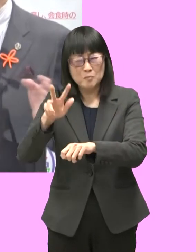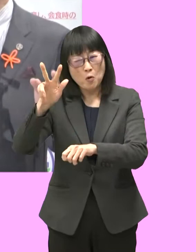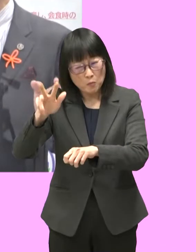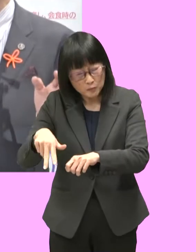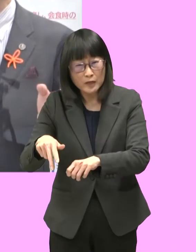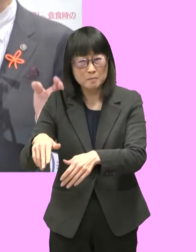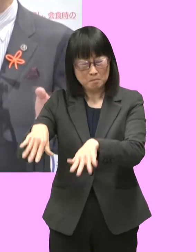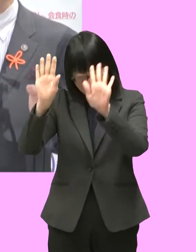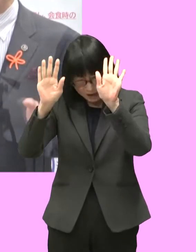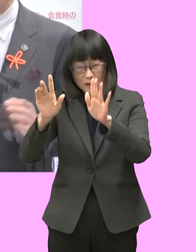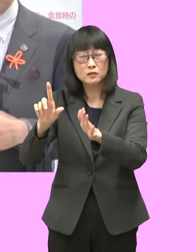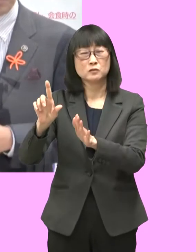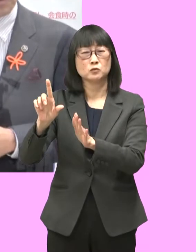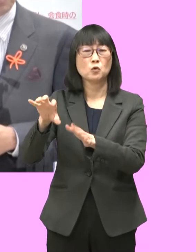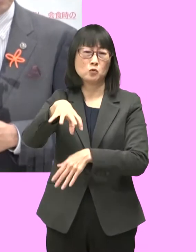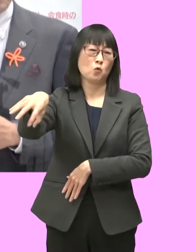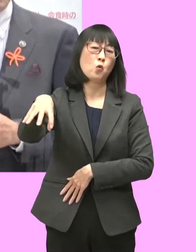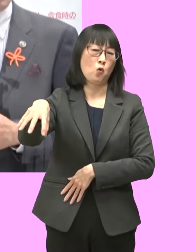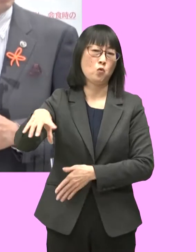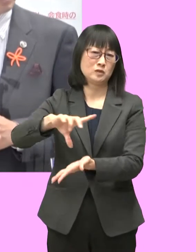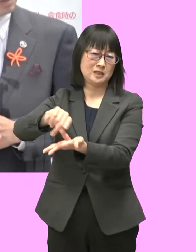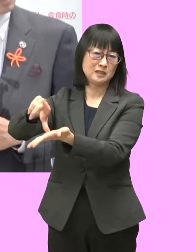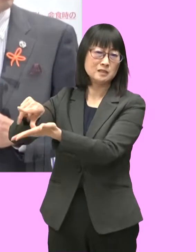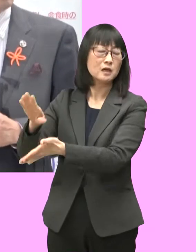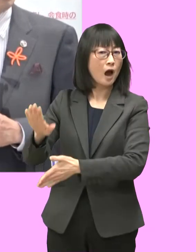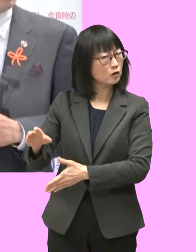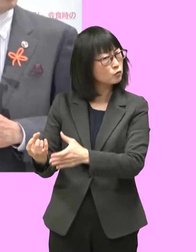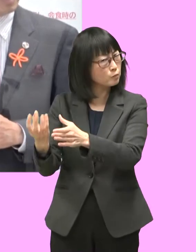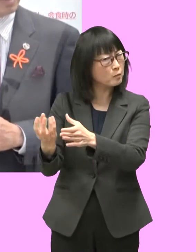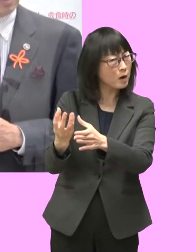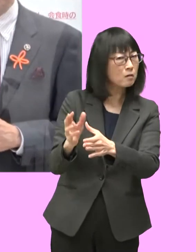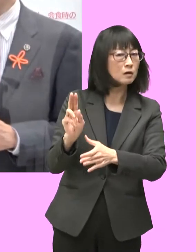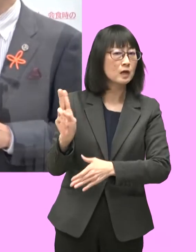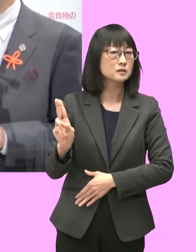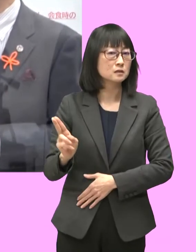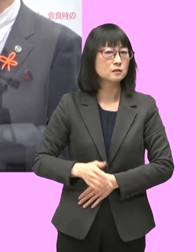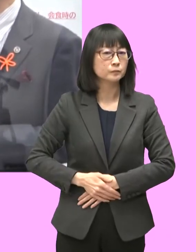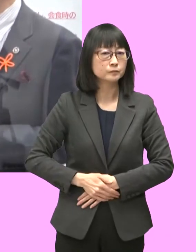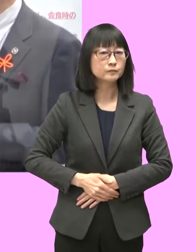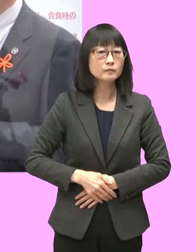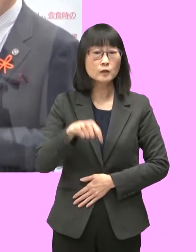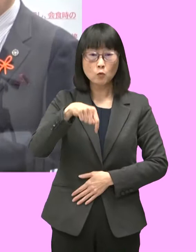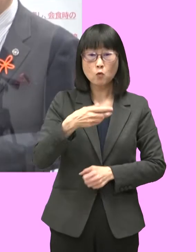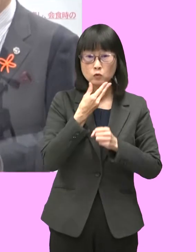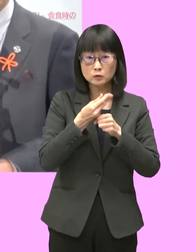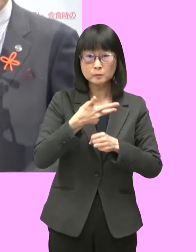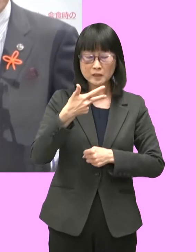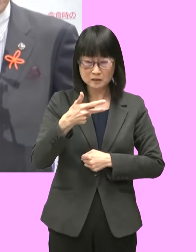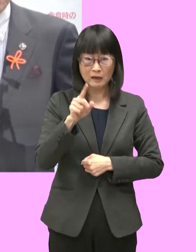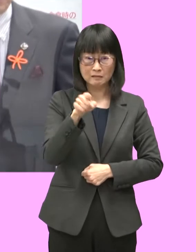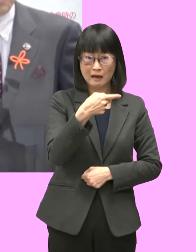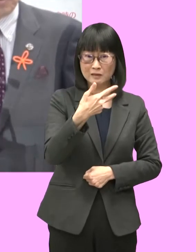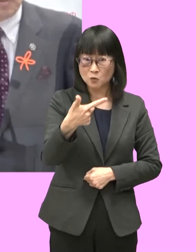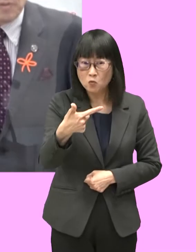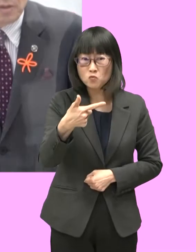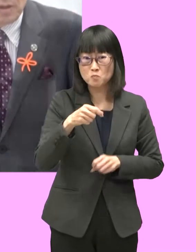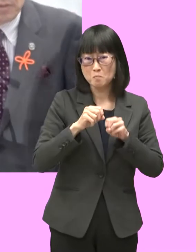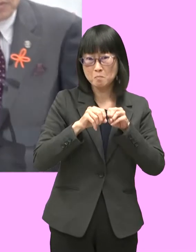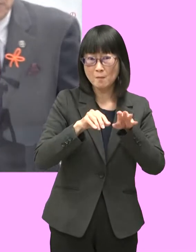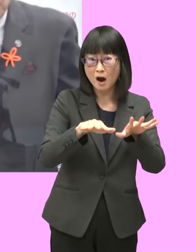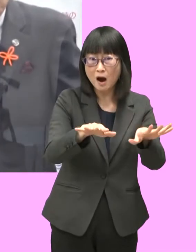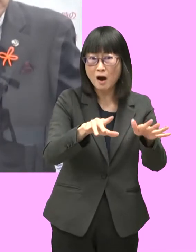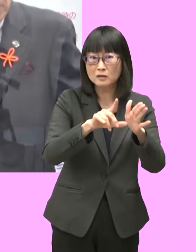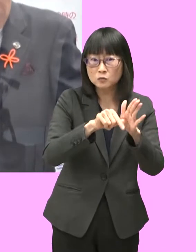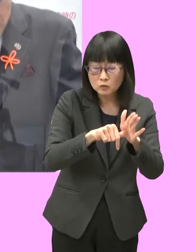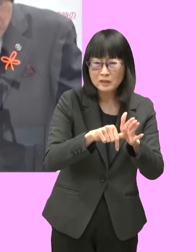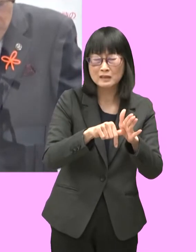まあ、これ以上の第6波が来るとなかなか対応できませんし、やはりあの時も